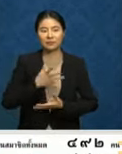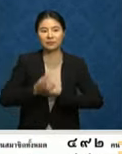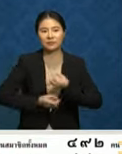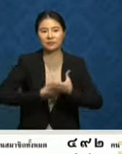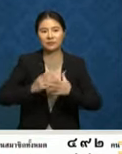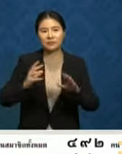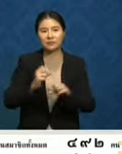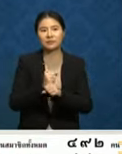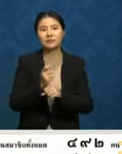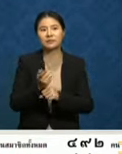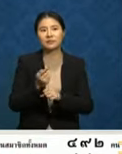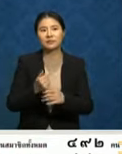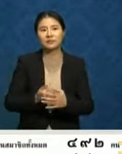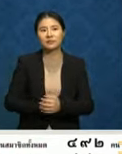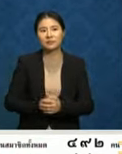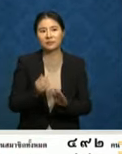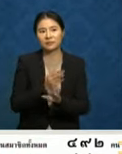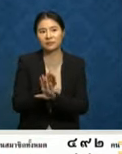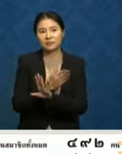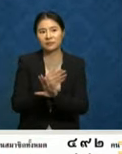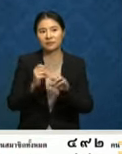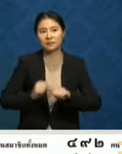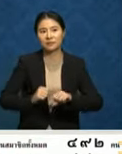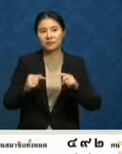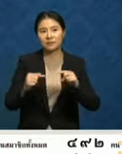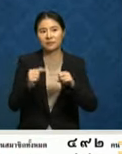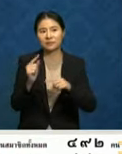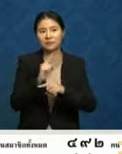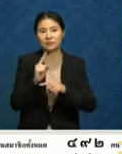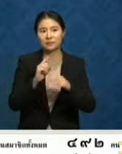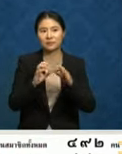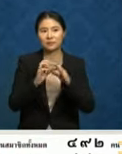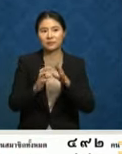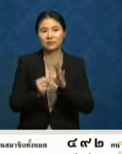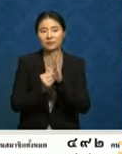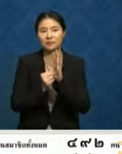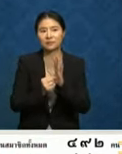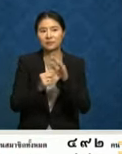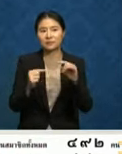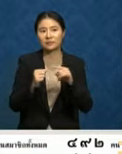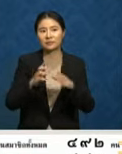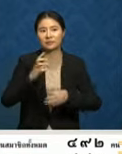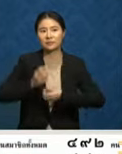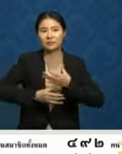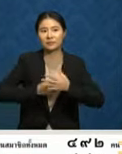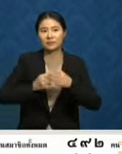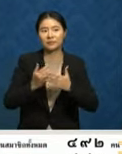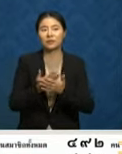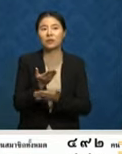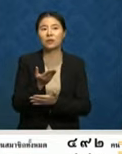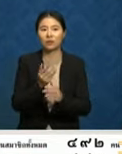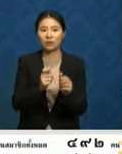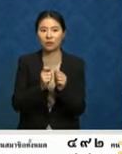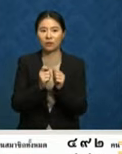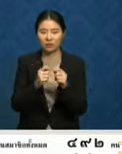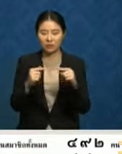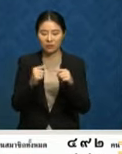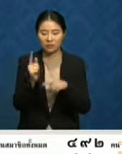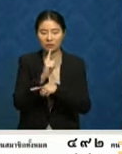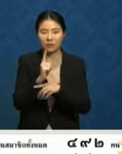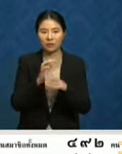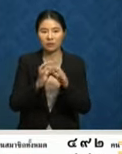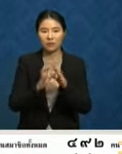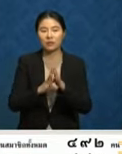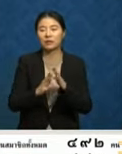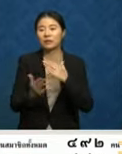สรุปสั้นๆนะครับแต่ว่าก่อนจะให้ทางผู้เสนอได้อภิปรายผมขออนุญาตเอ่อ